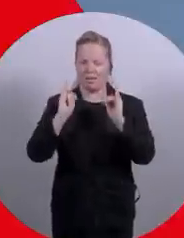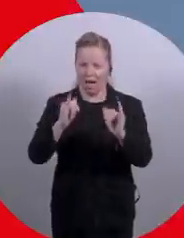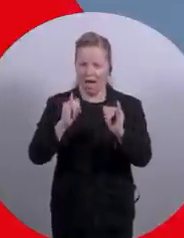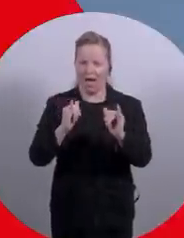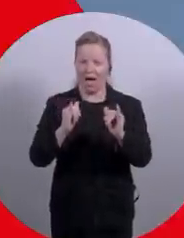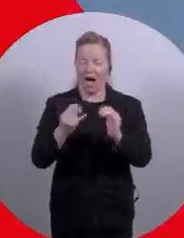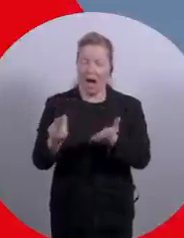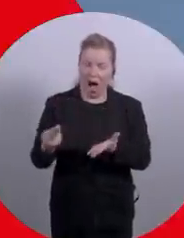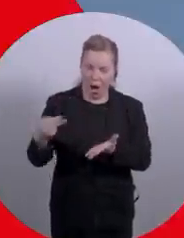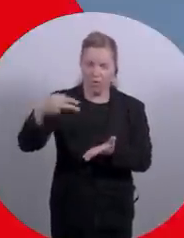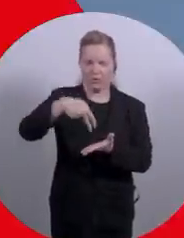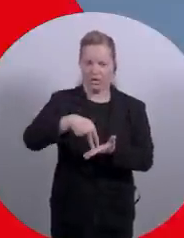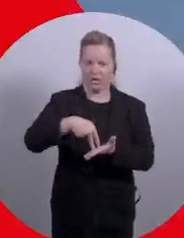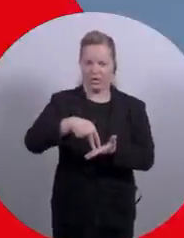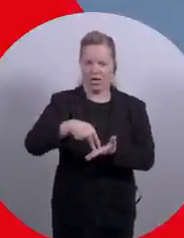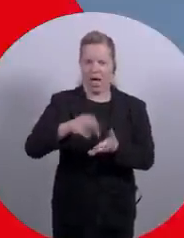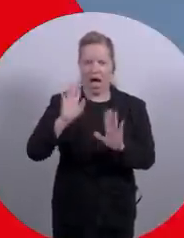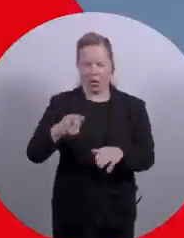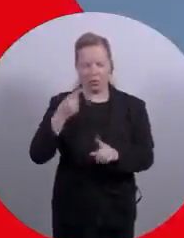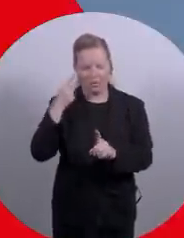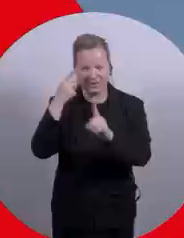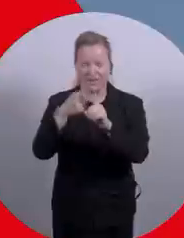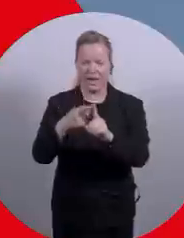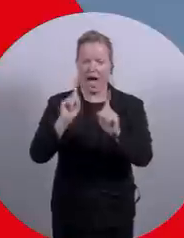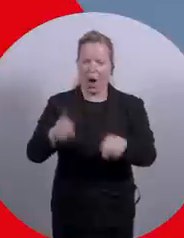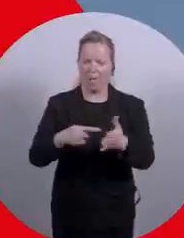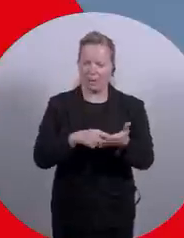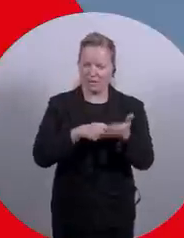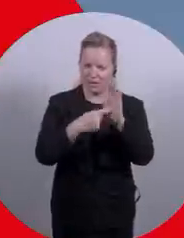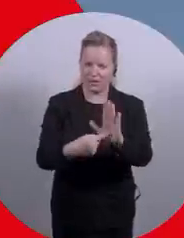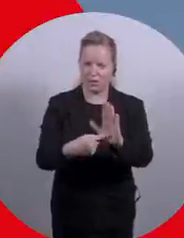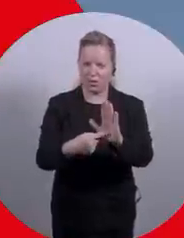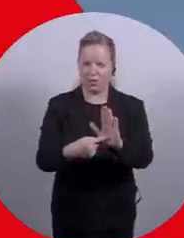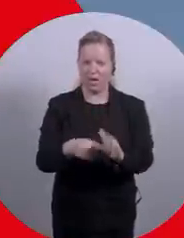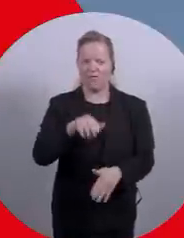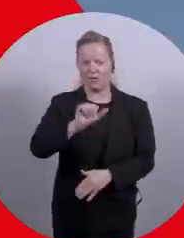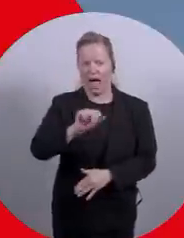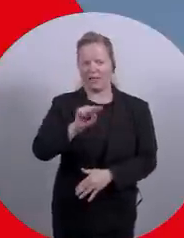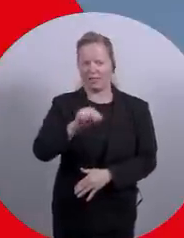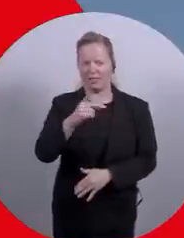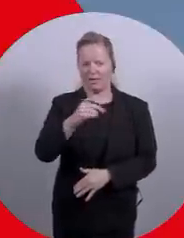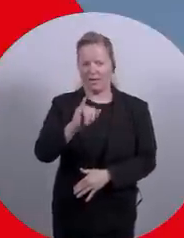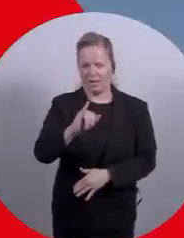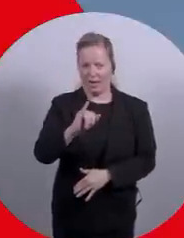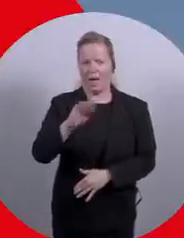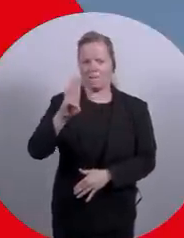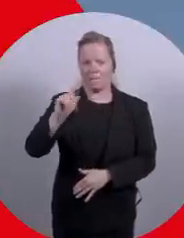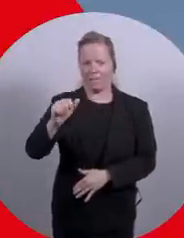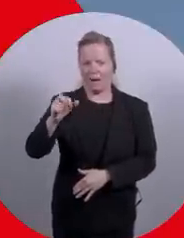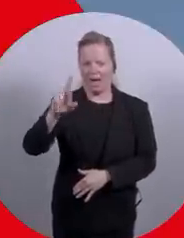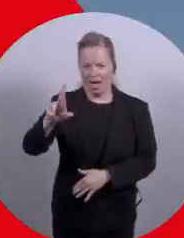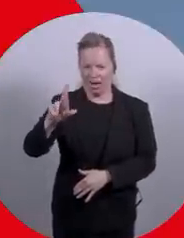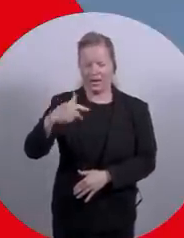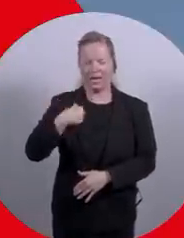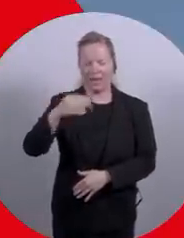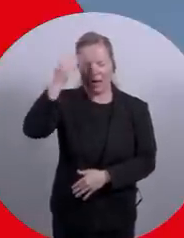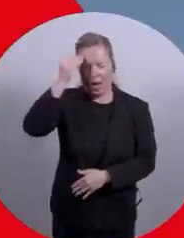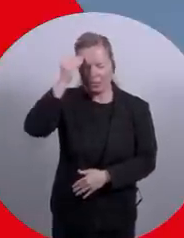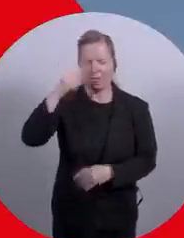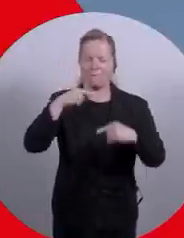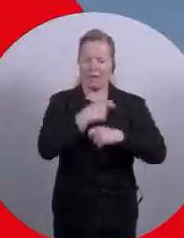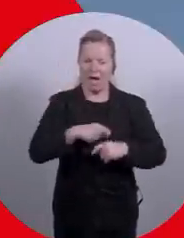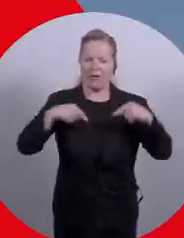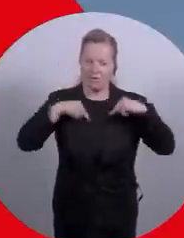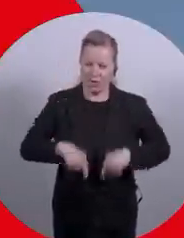Auftritt auch der Ansatz auch die Präsentation vom antibabler ist das was ihr jetzt glaubt dass für ein Parteivorsitzenden